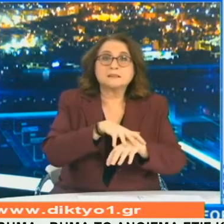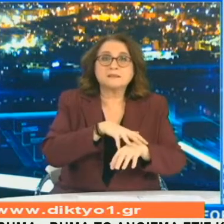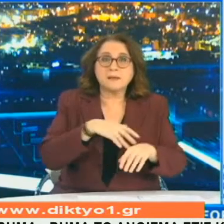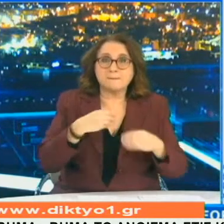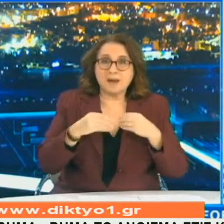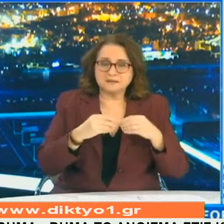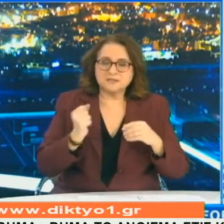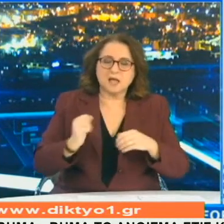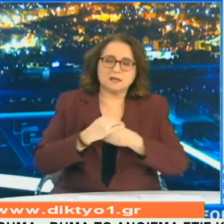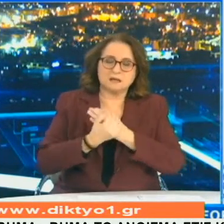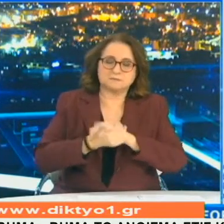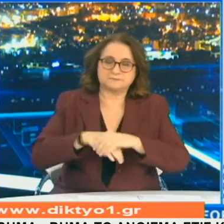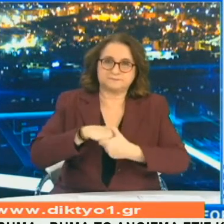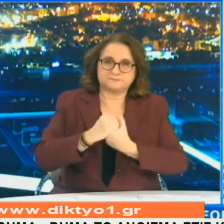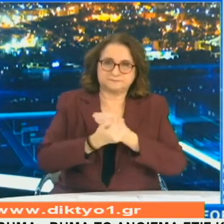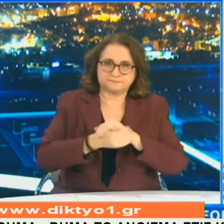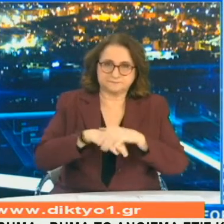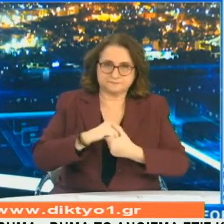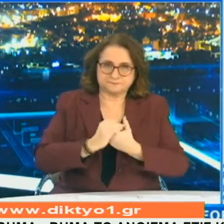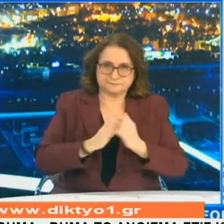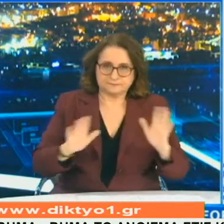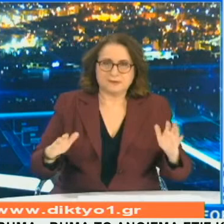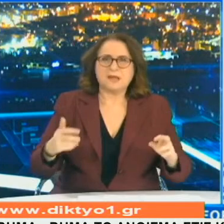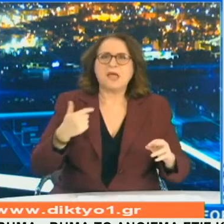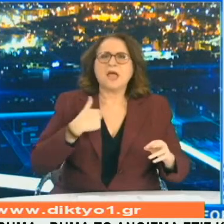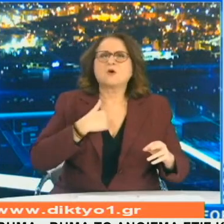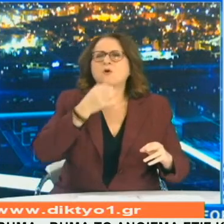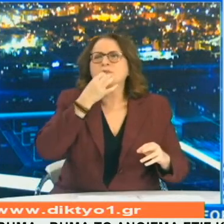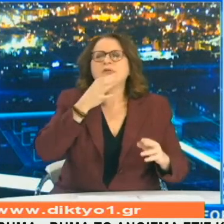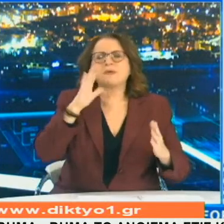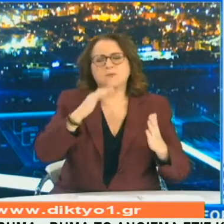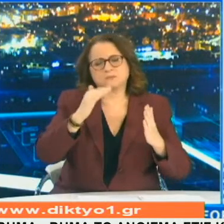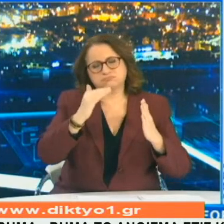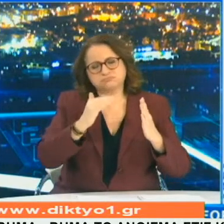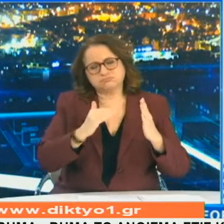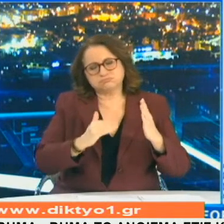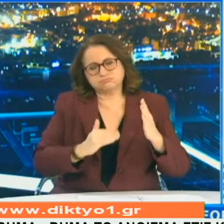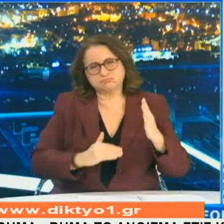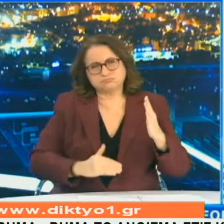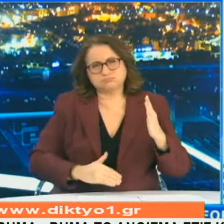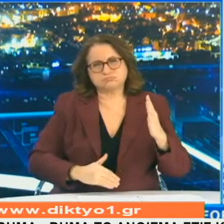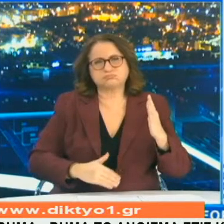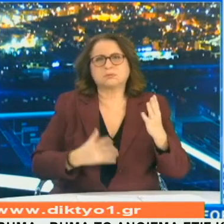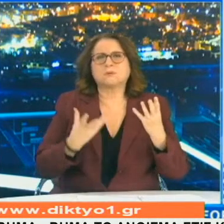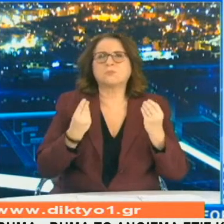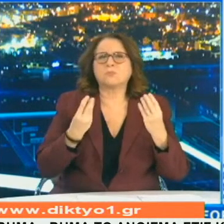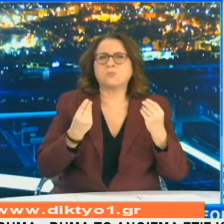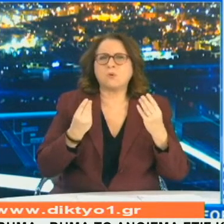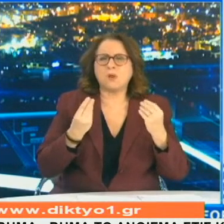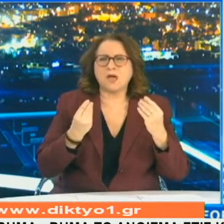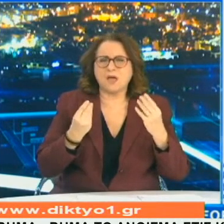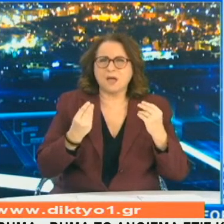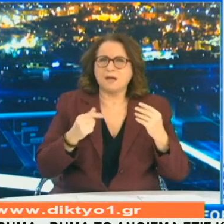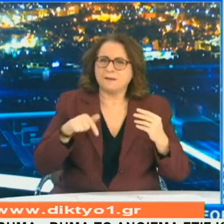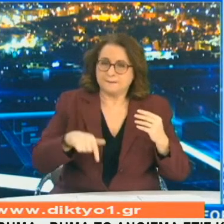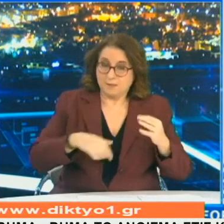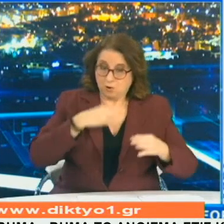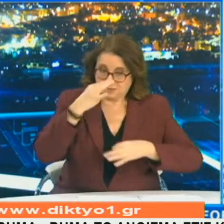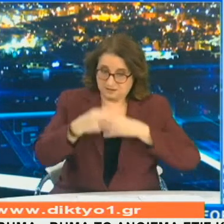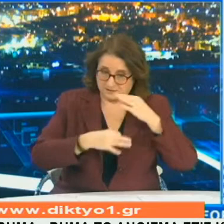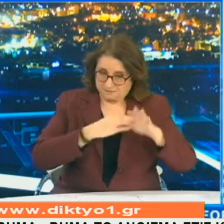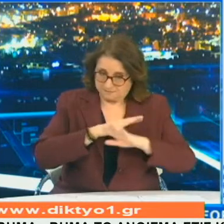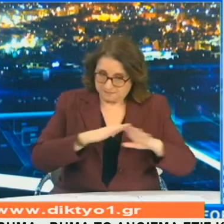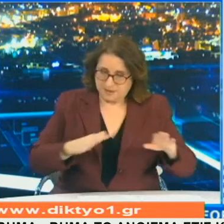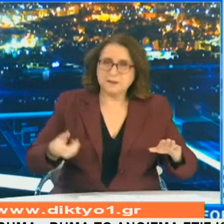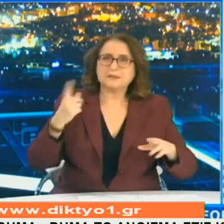αντισηπτικού. Δεν θα σας διαβάσω τους ΚΑΔ. Μετά την συνέντευξη τύπου θα αναρτηθεί